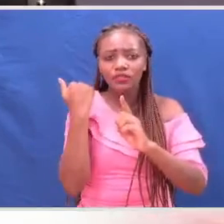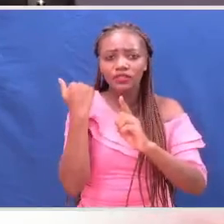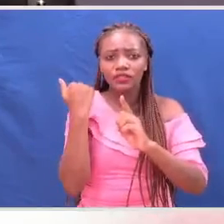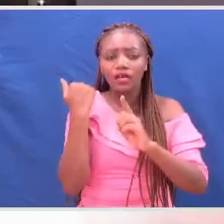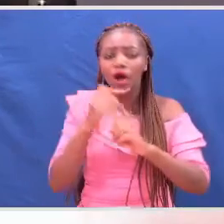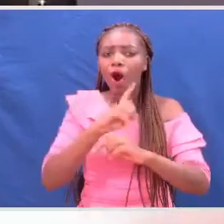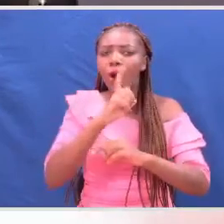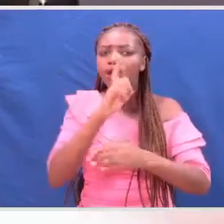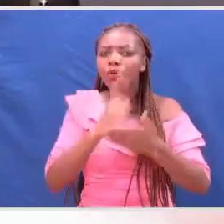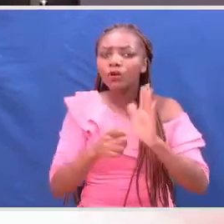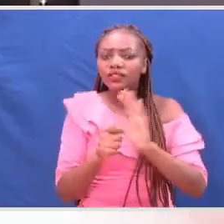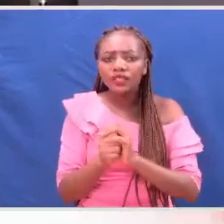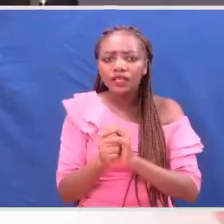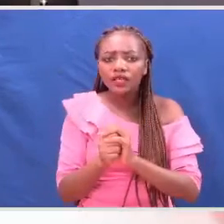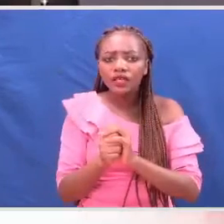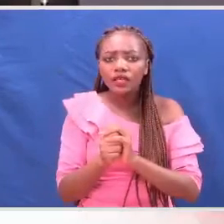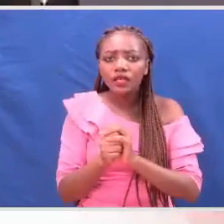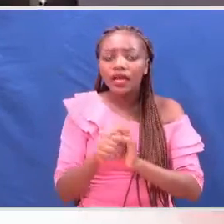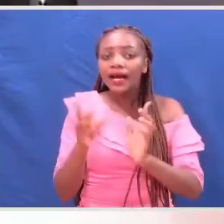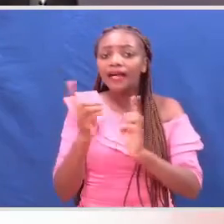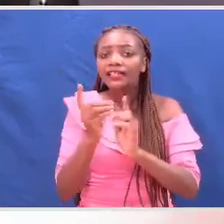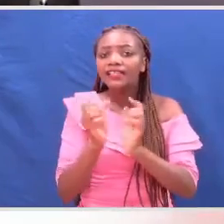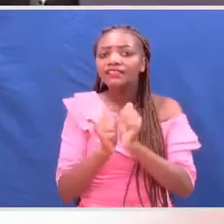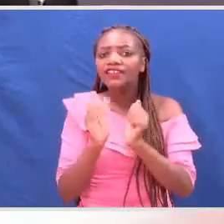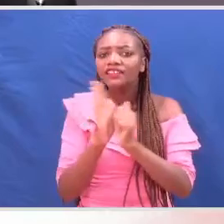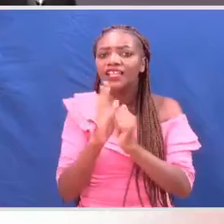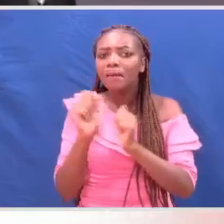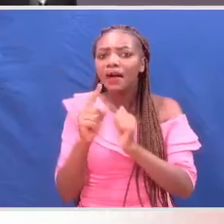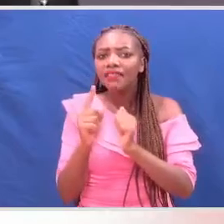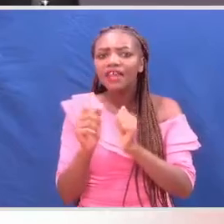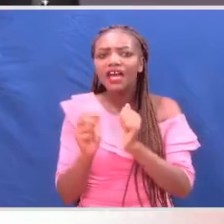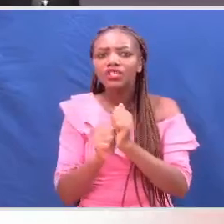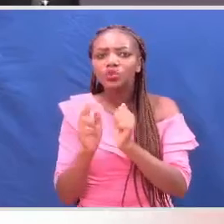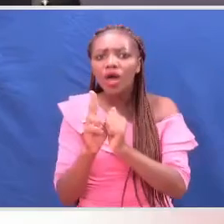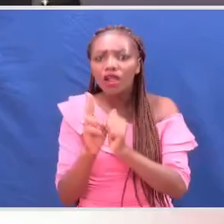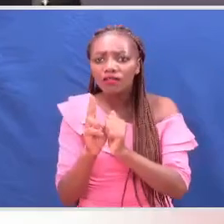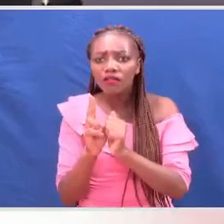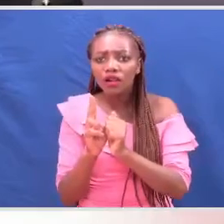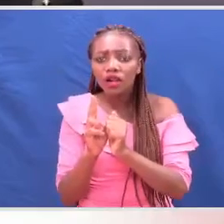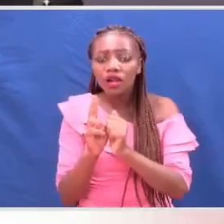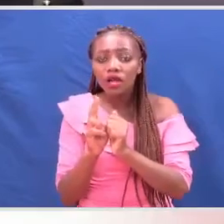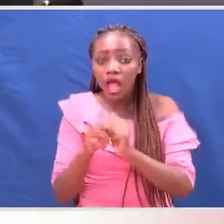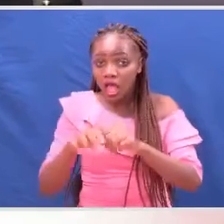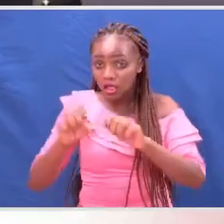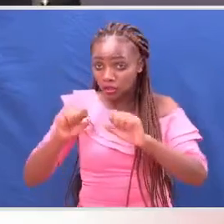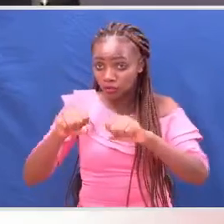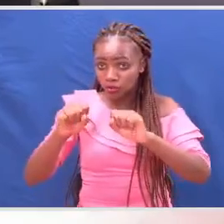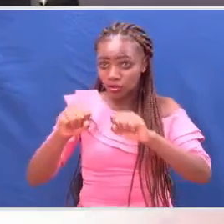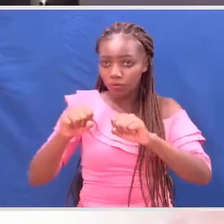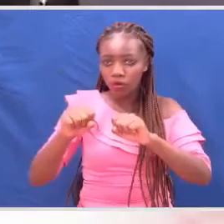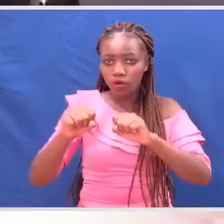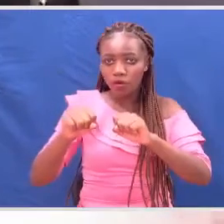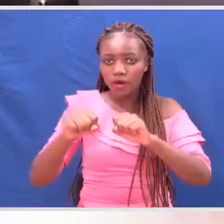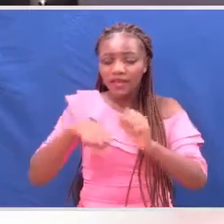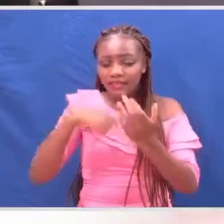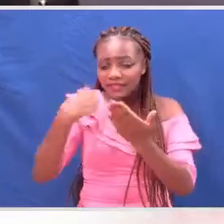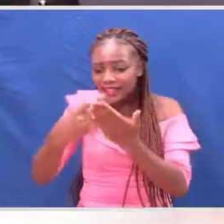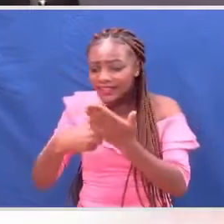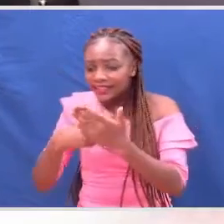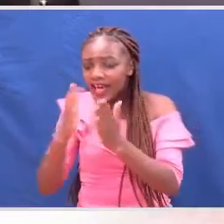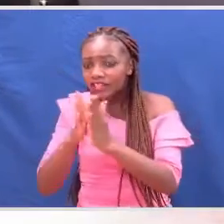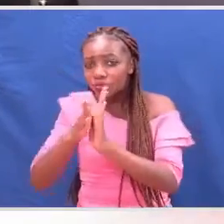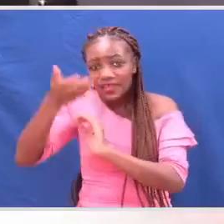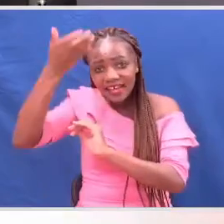directed on the 15th of December that they engage the health workers, the